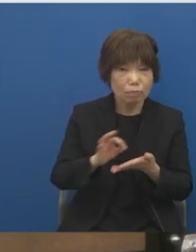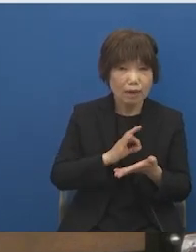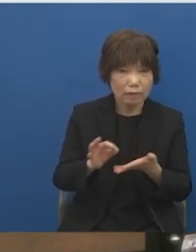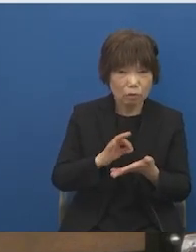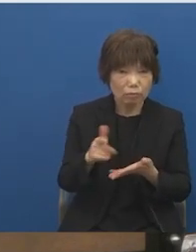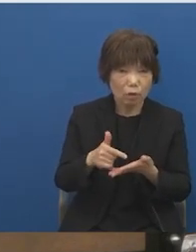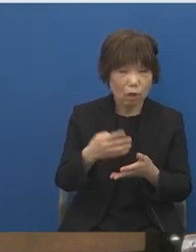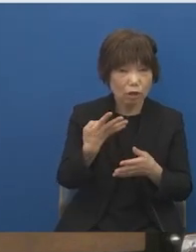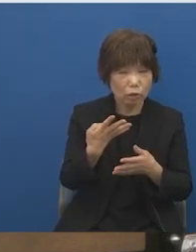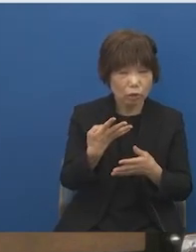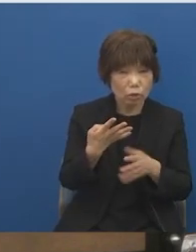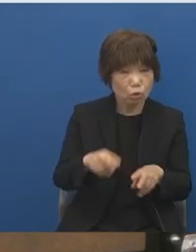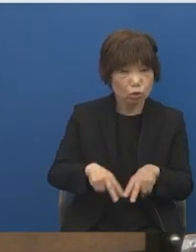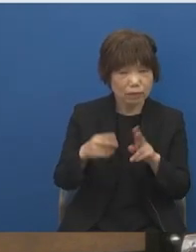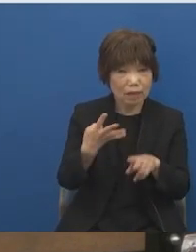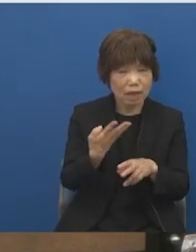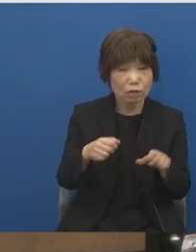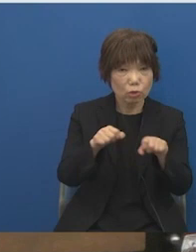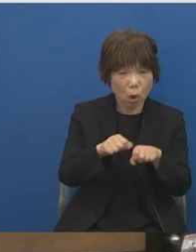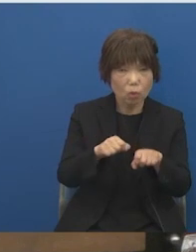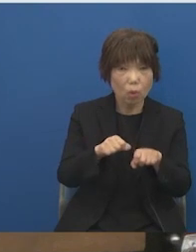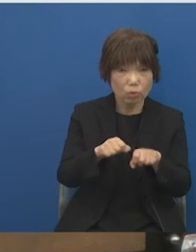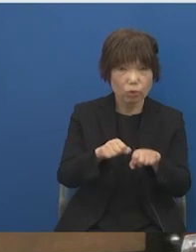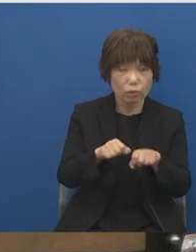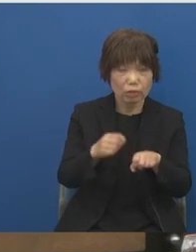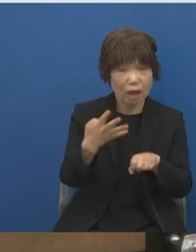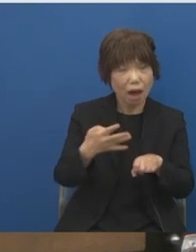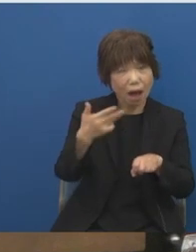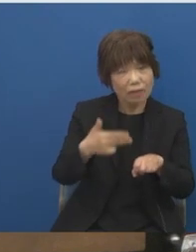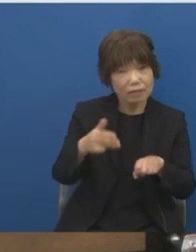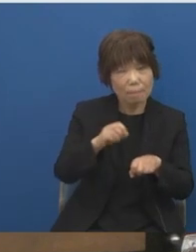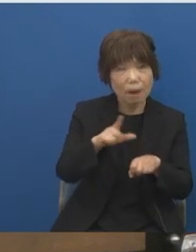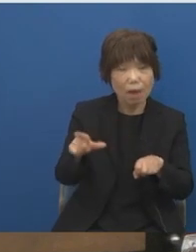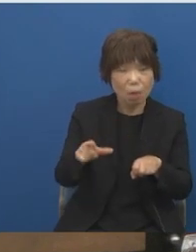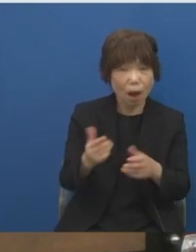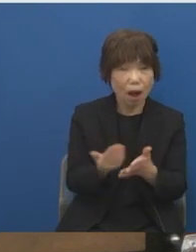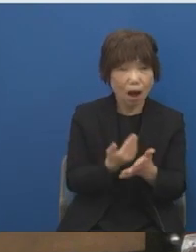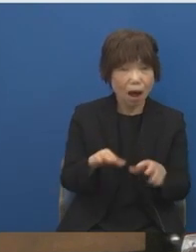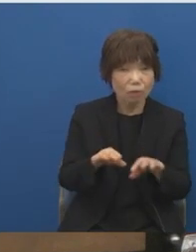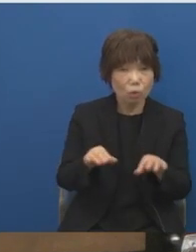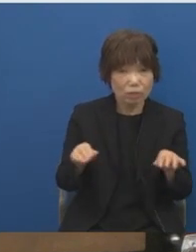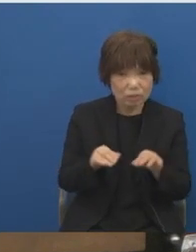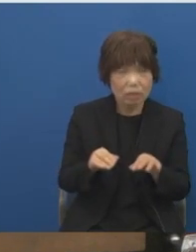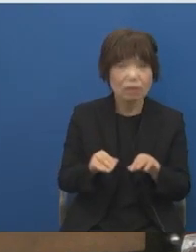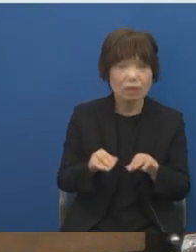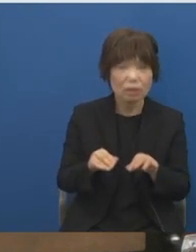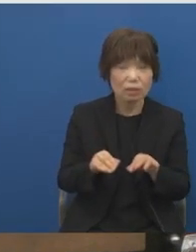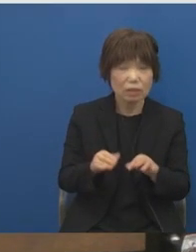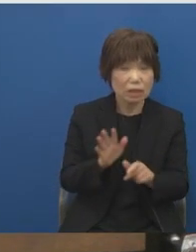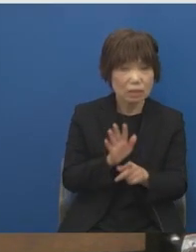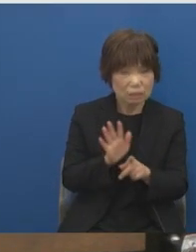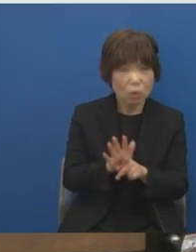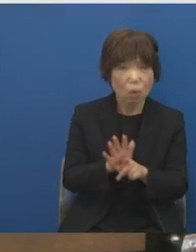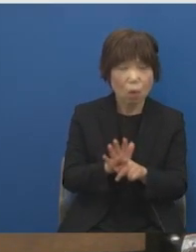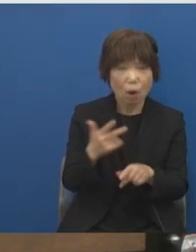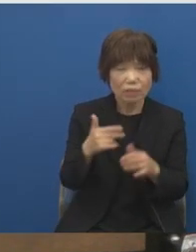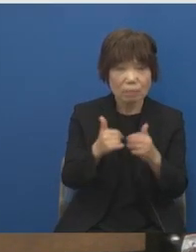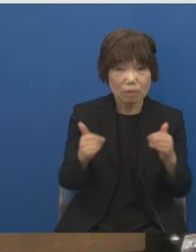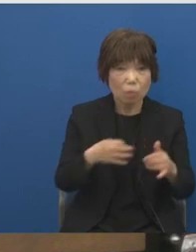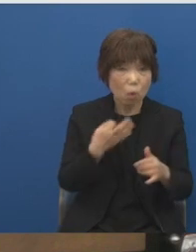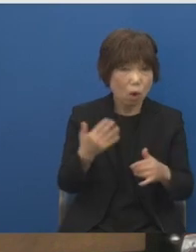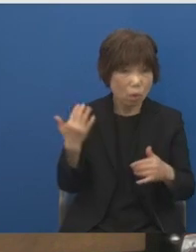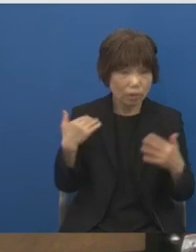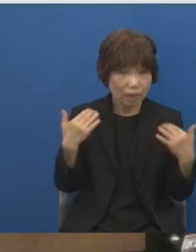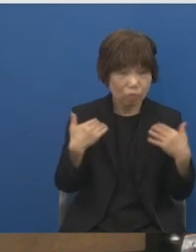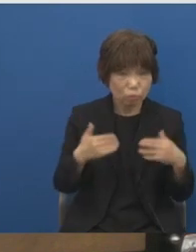億8000万円は跡地活用を市民の意見を聞かずに進めており重大です。公営住宅